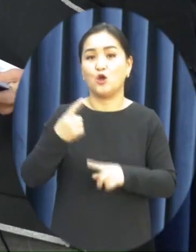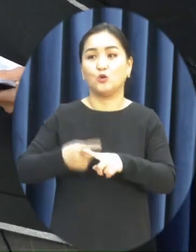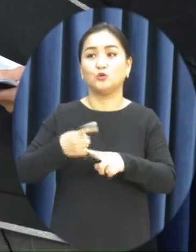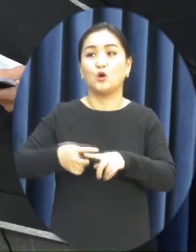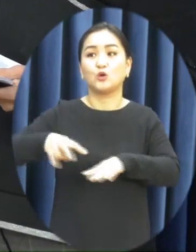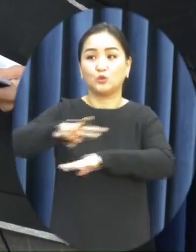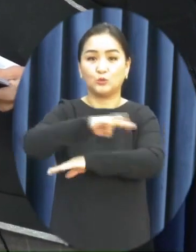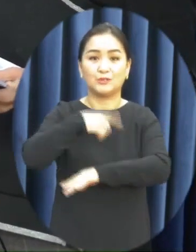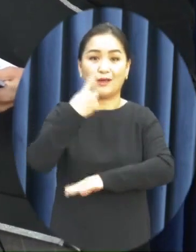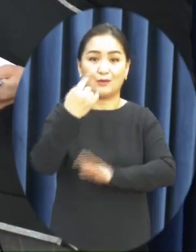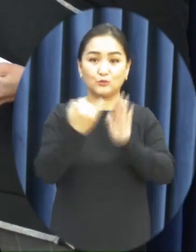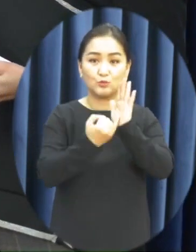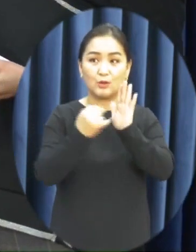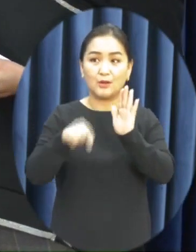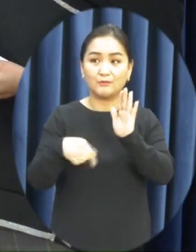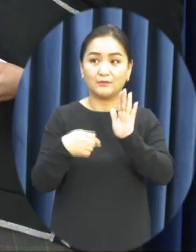བདེམ